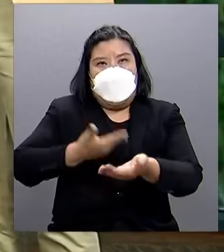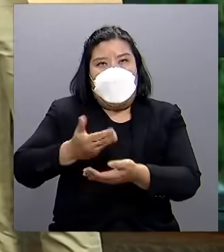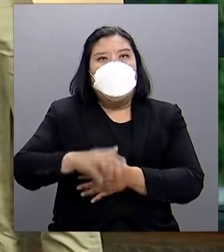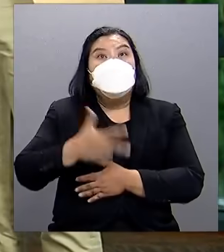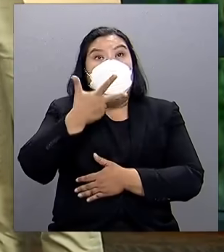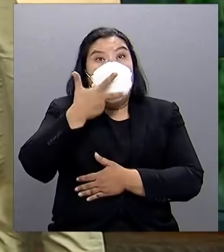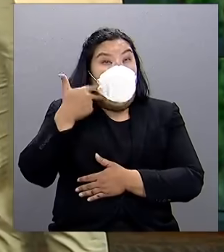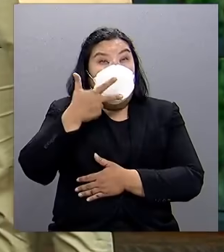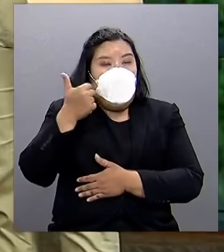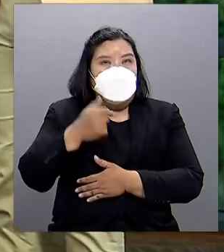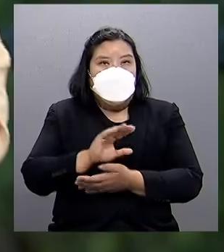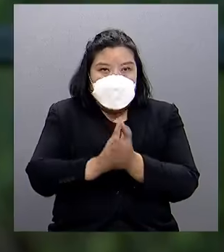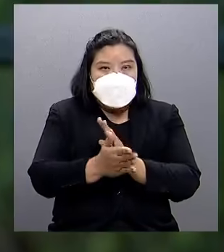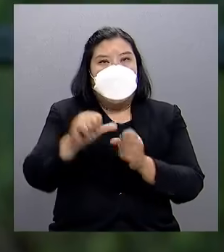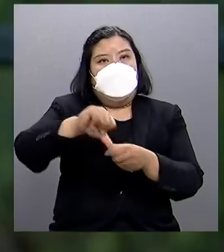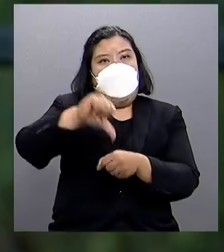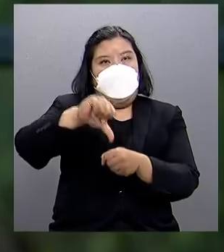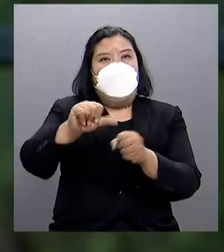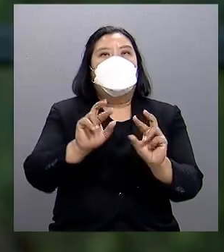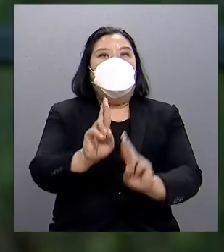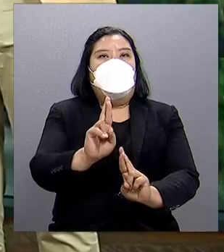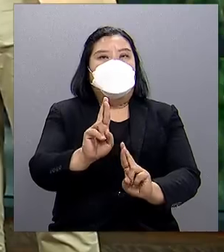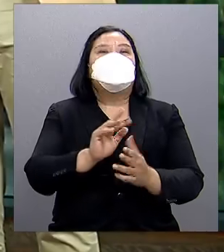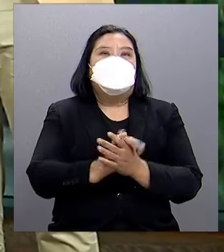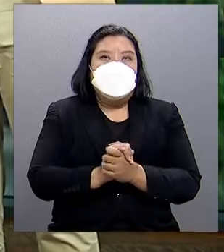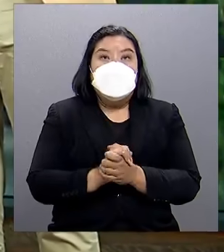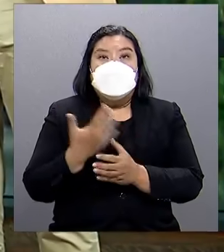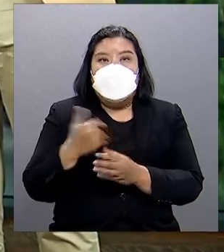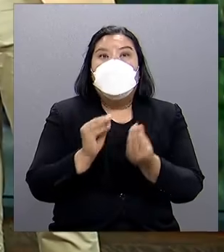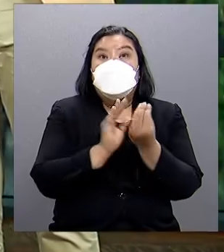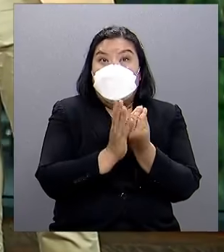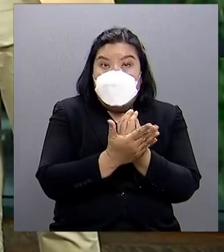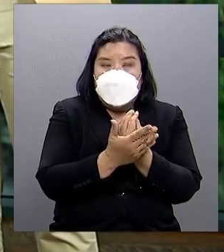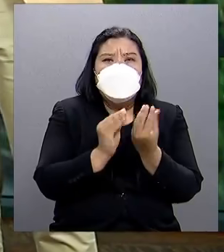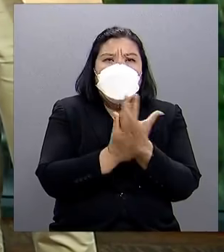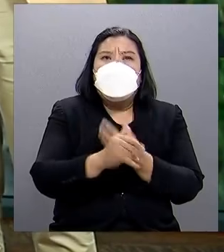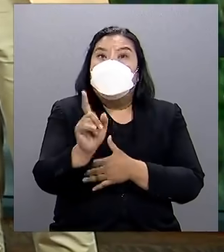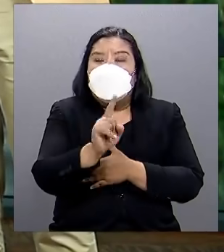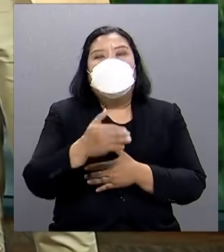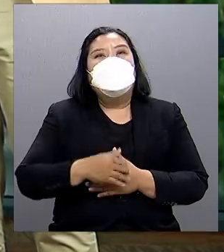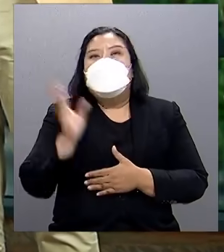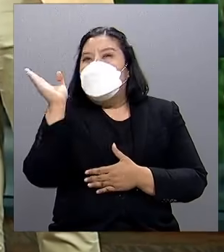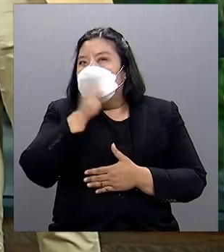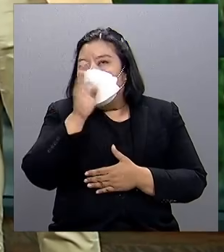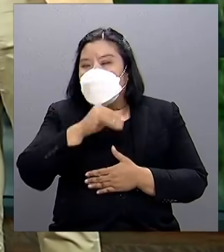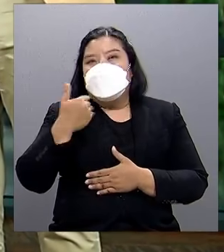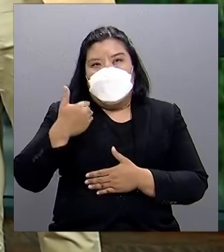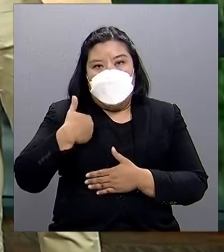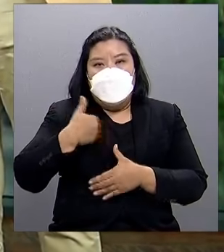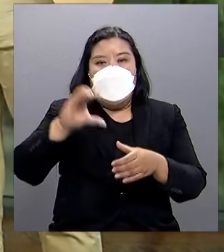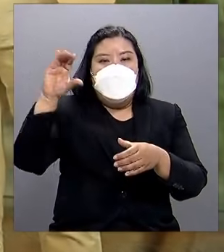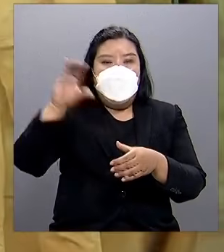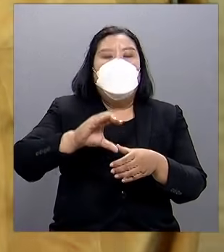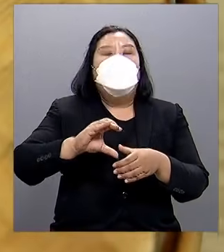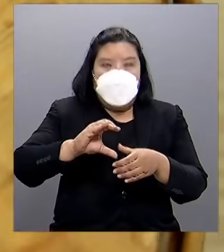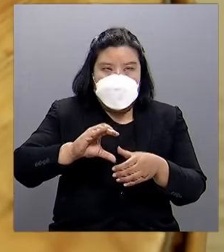ได้นอกจากนี้แล้วในพืชผักทั้งหลายแหล่เครื่องเทศนะครับไม่ว่าจะเป็นพริกไทย พริกไทยสดแบบนี้เหรอคะ ใช่ครับพริกไทยส